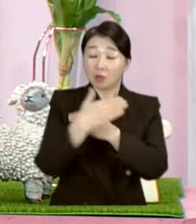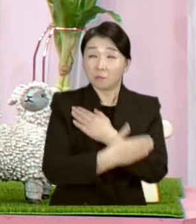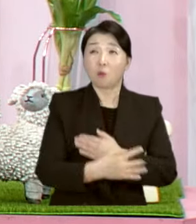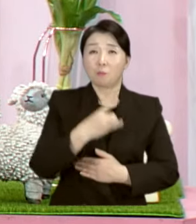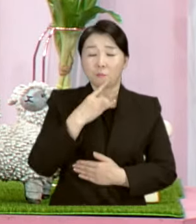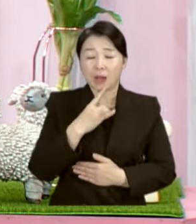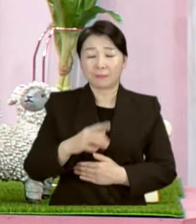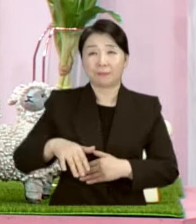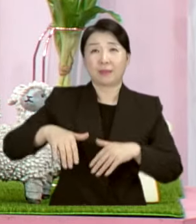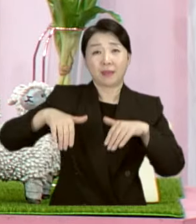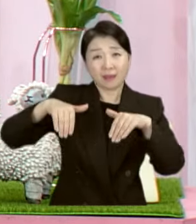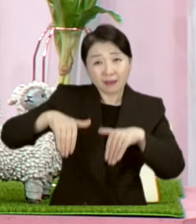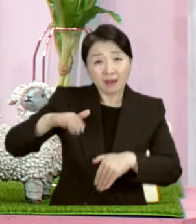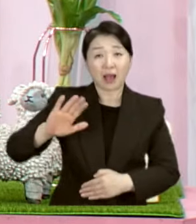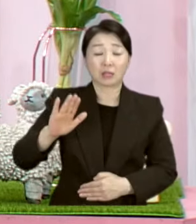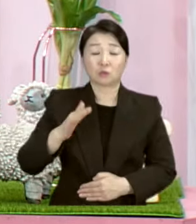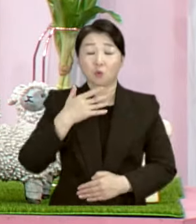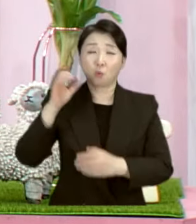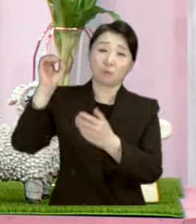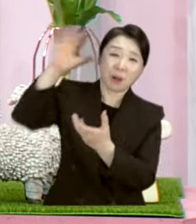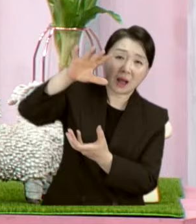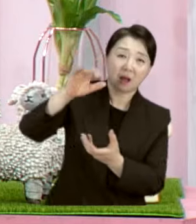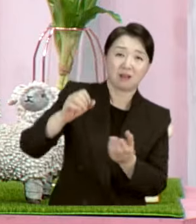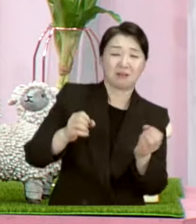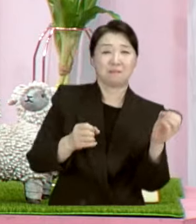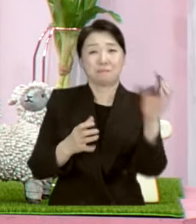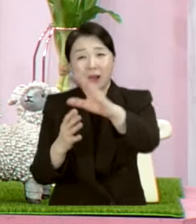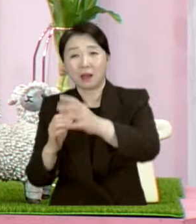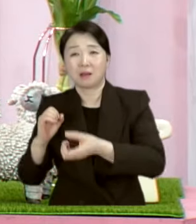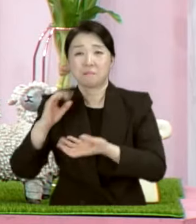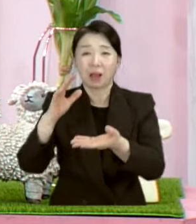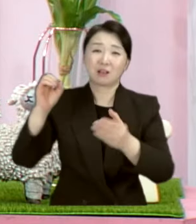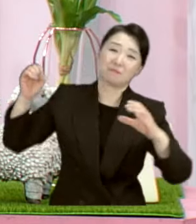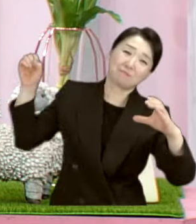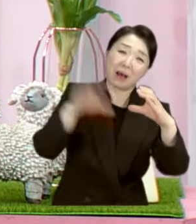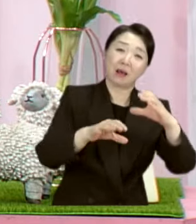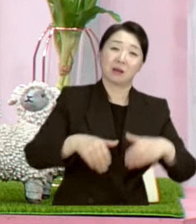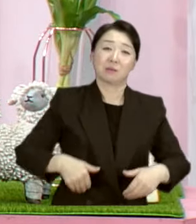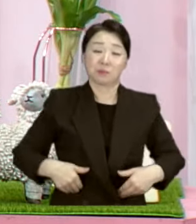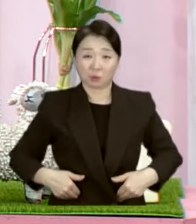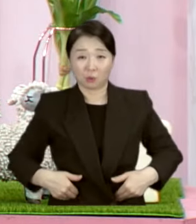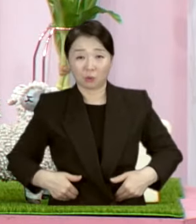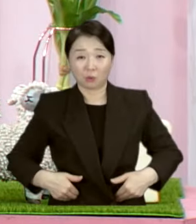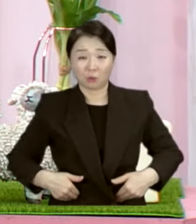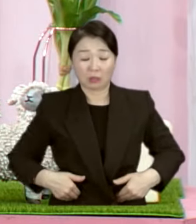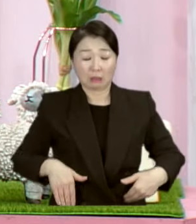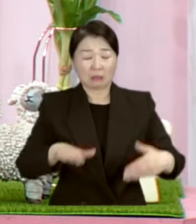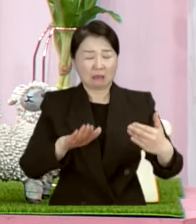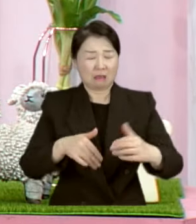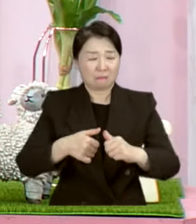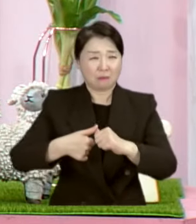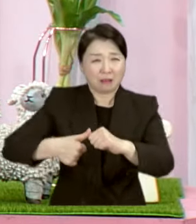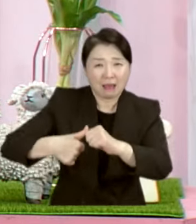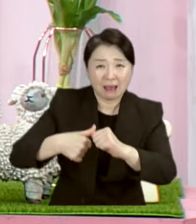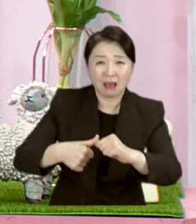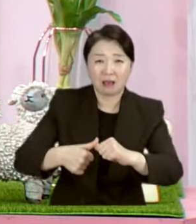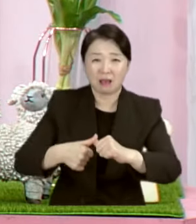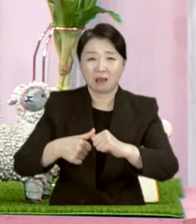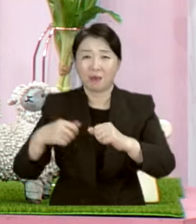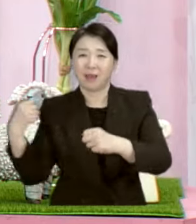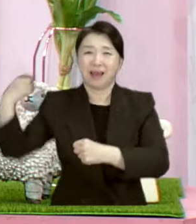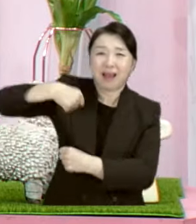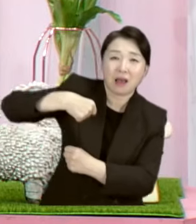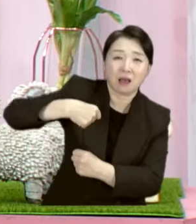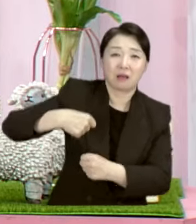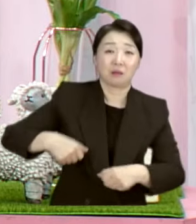몸만 띄우는 게 아니라 네. 또 공을 던지고 패스를 해야 되잖아요. 네네. 네. 또 슈팅도 해야 되고 네. 상대편이랑 몸싸움도 하고 상대방을 이렇게